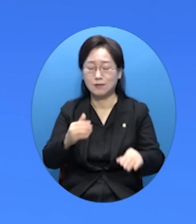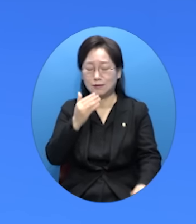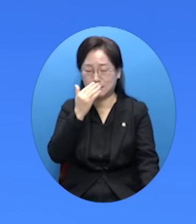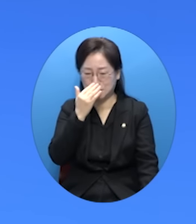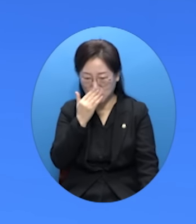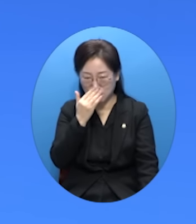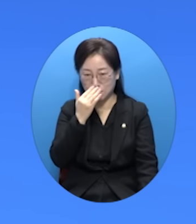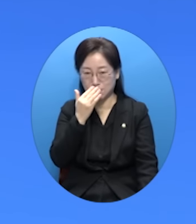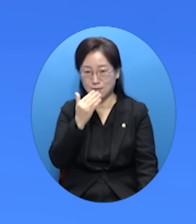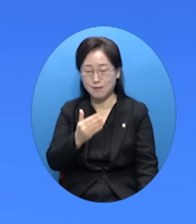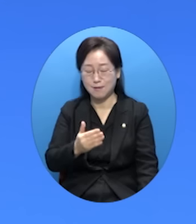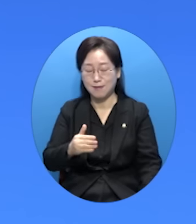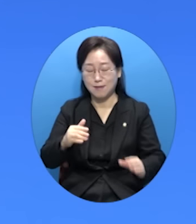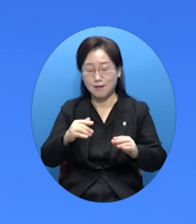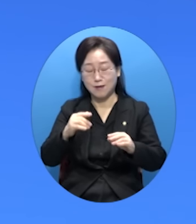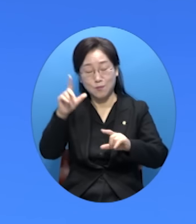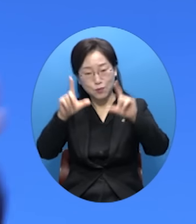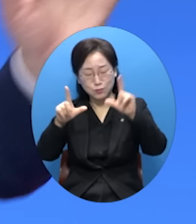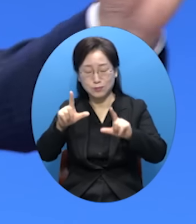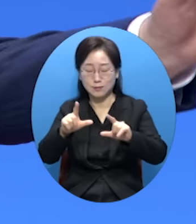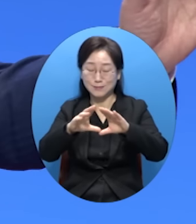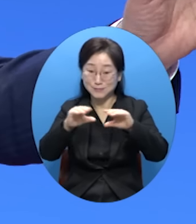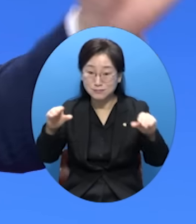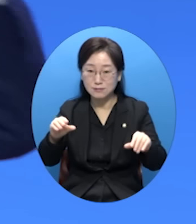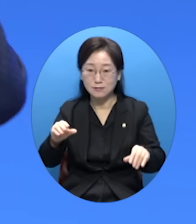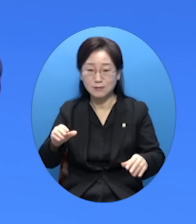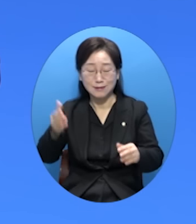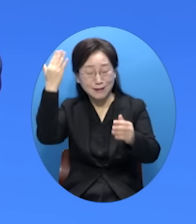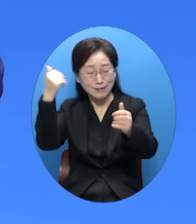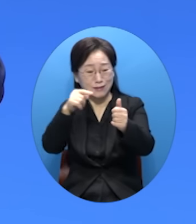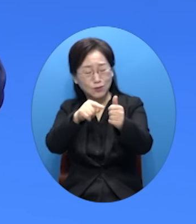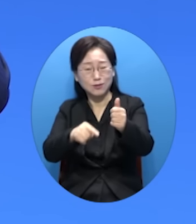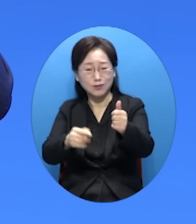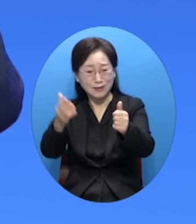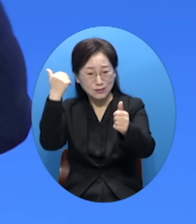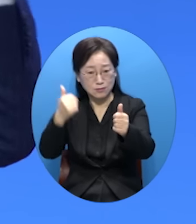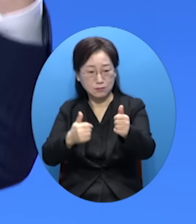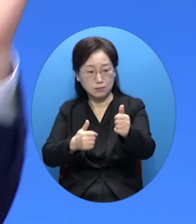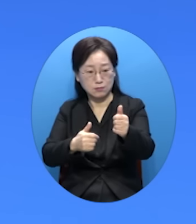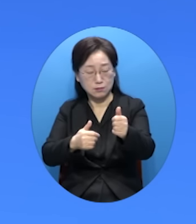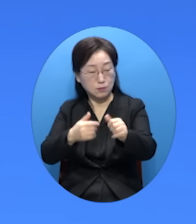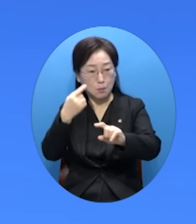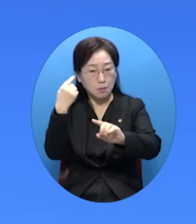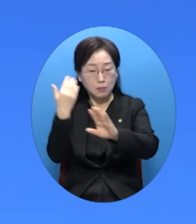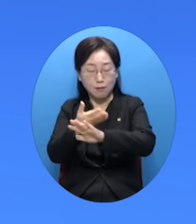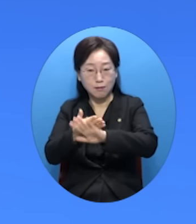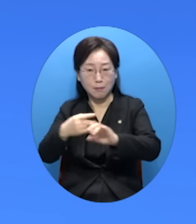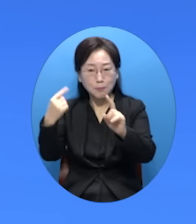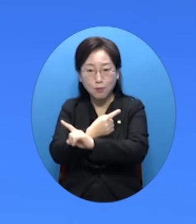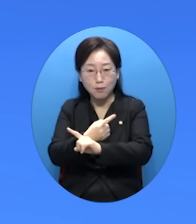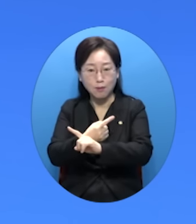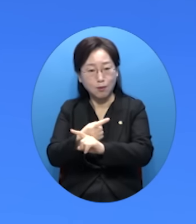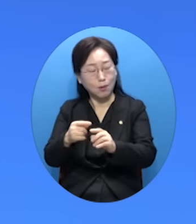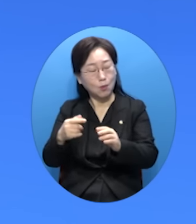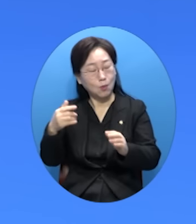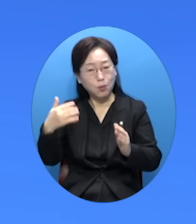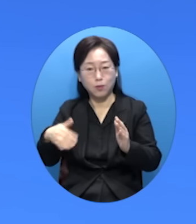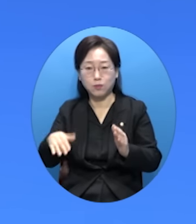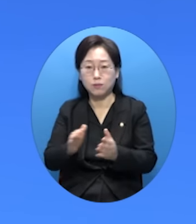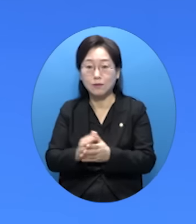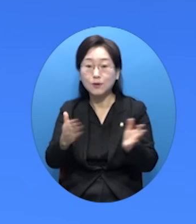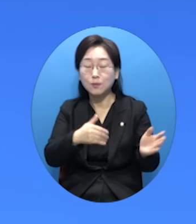겸손하고 인자하고 옛날에 그렇게 살았다는 걸 믿을 수가 없을 정도로 그렇게 변화가 됐어요 여러분